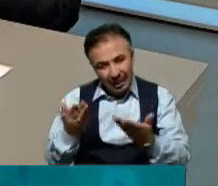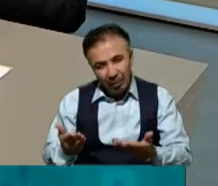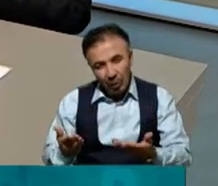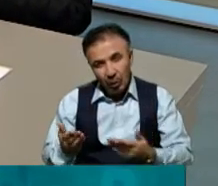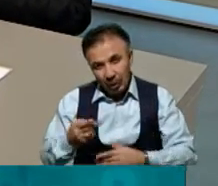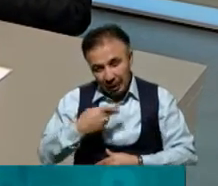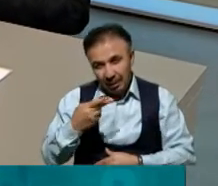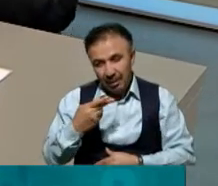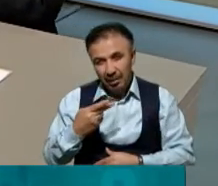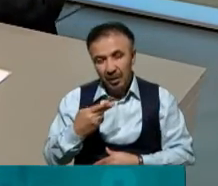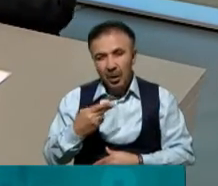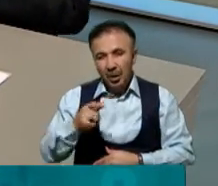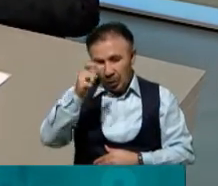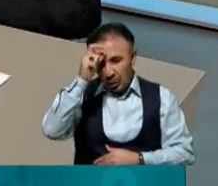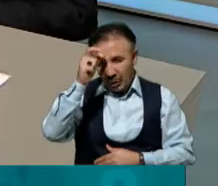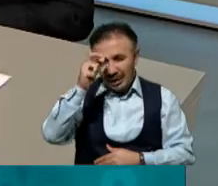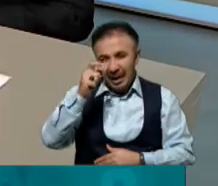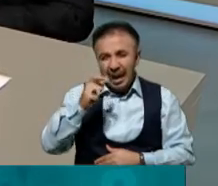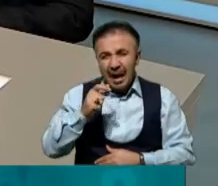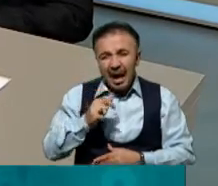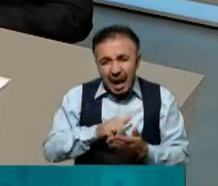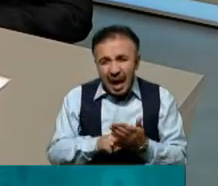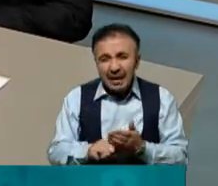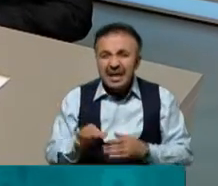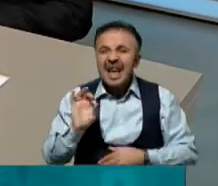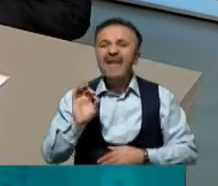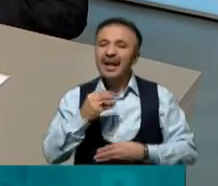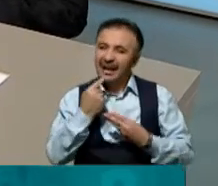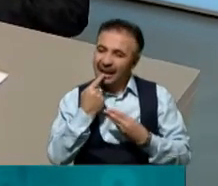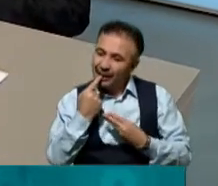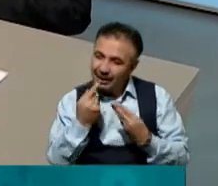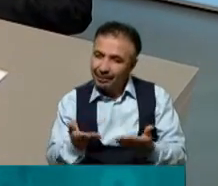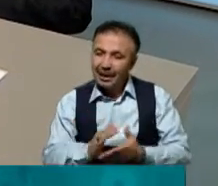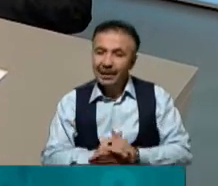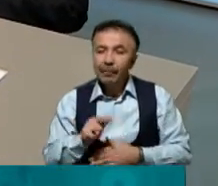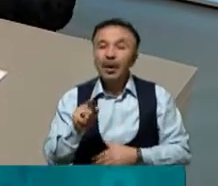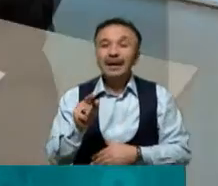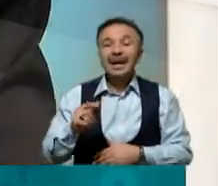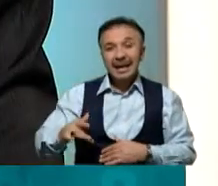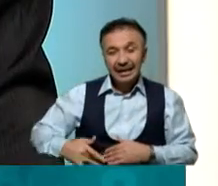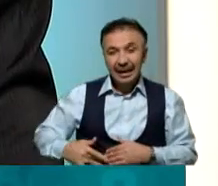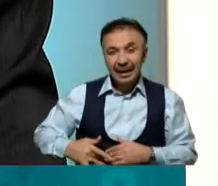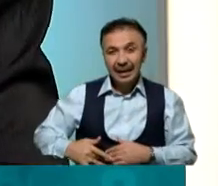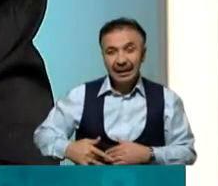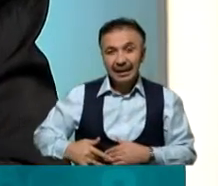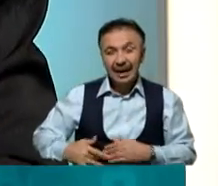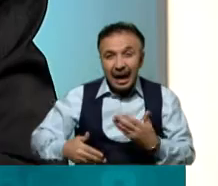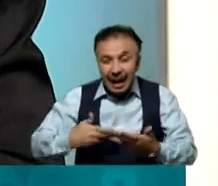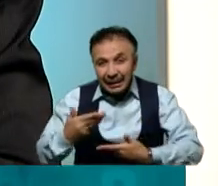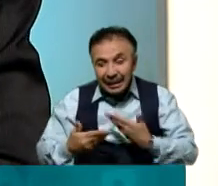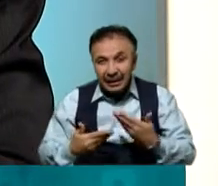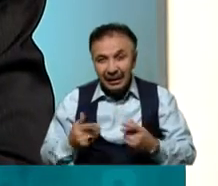evet demesini bilir, kabul ettim demesini bilir. Eğer bu kadar rızalarını ortaya koyacakları,